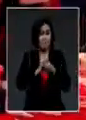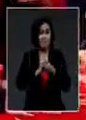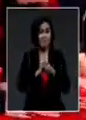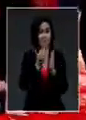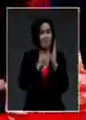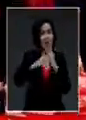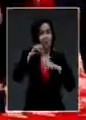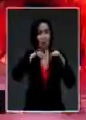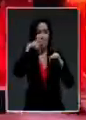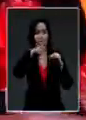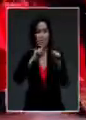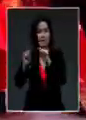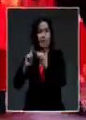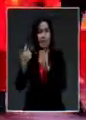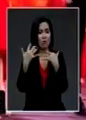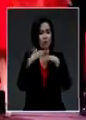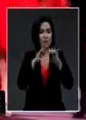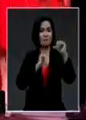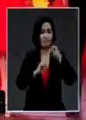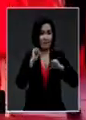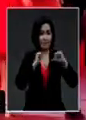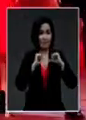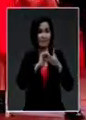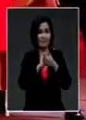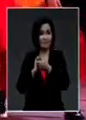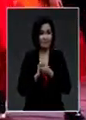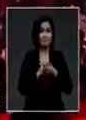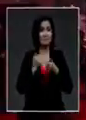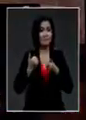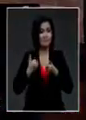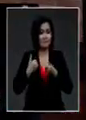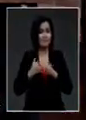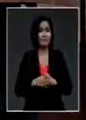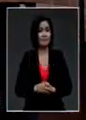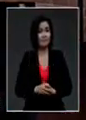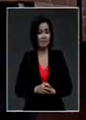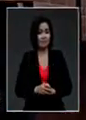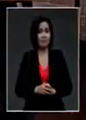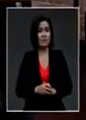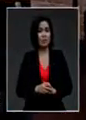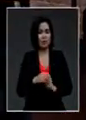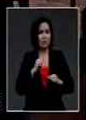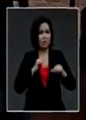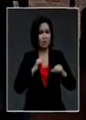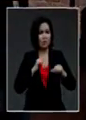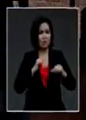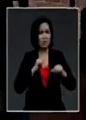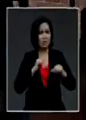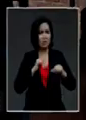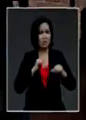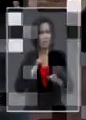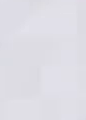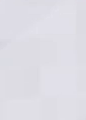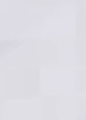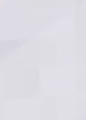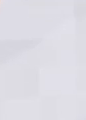ศษของฮ่องกงมาเก๊าไต้หวันเนี่ย มาร่วมกัน มาร่วมกันด้วย มาร่วมกันจัดการแสดง คึกคืนมาก งานยิ่งใหญ่ทีเดียวนะฮะ